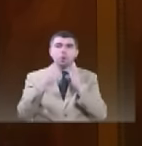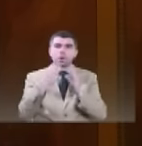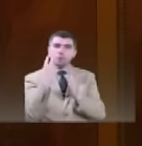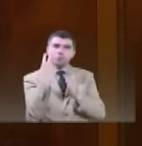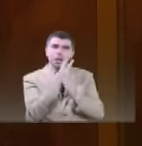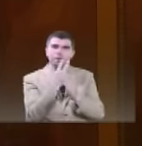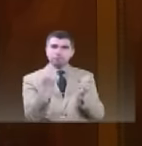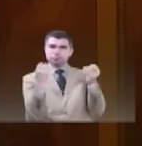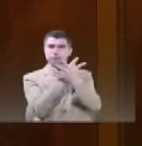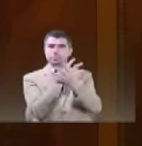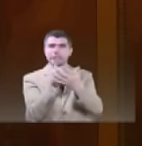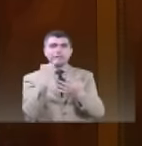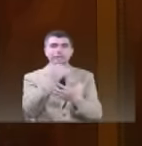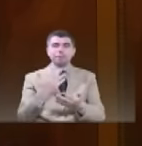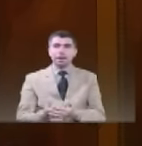شكل